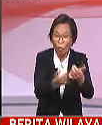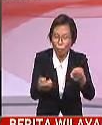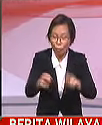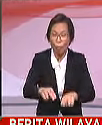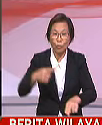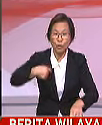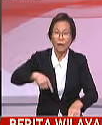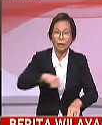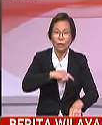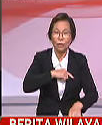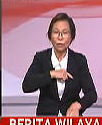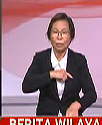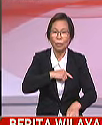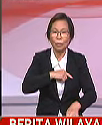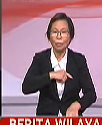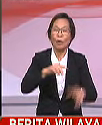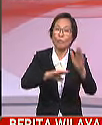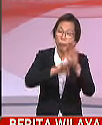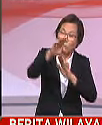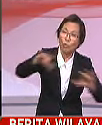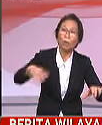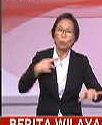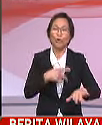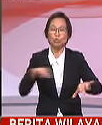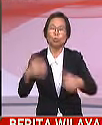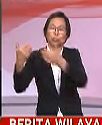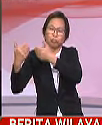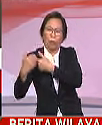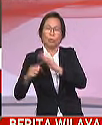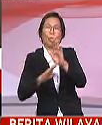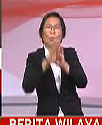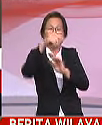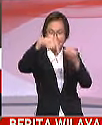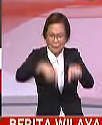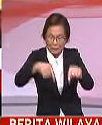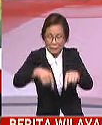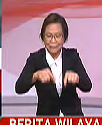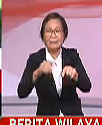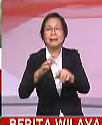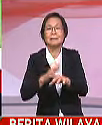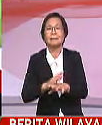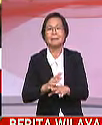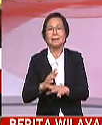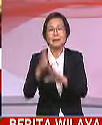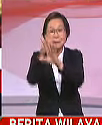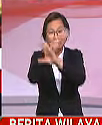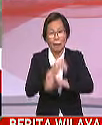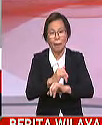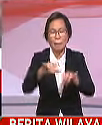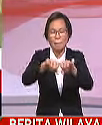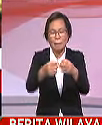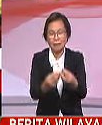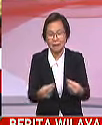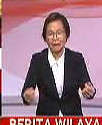lah. In the developing of those areas. Beliau menyatakan demikian dalam sidang media selepas majlis pecah tanah